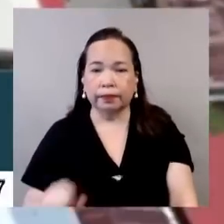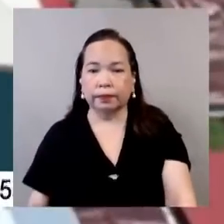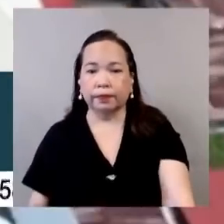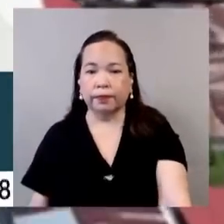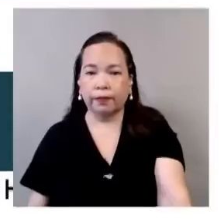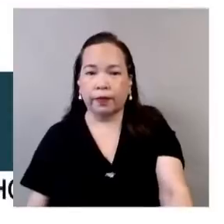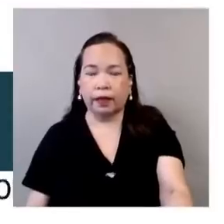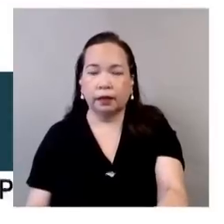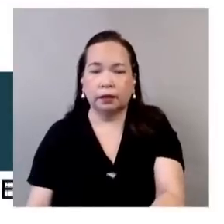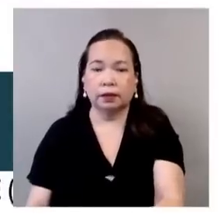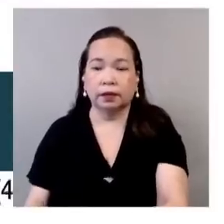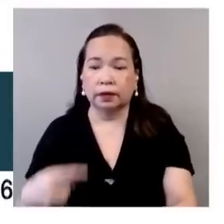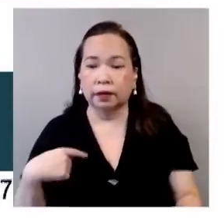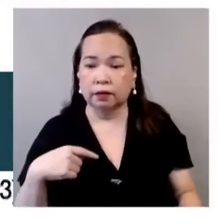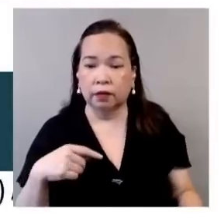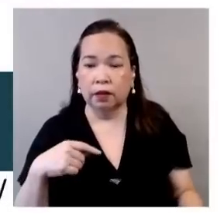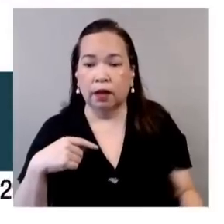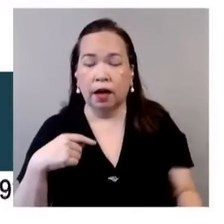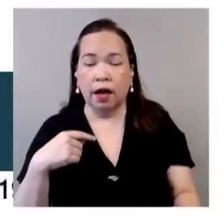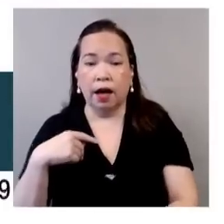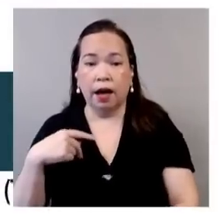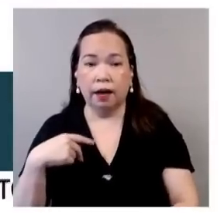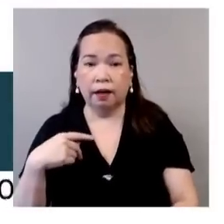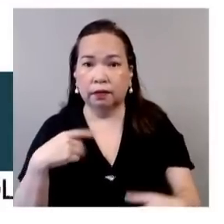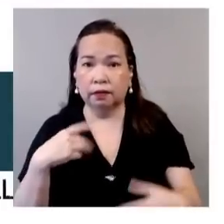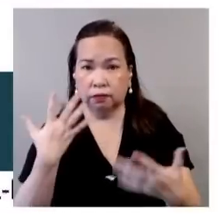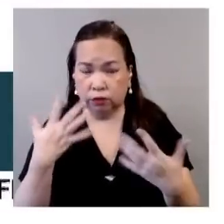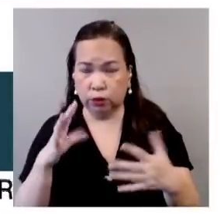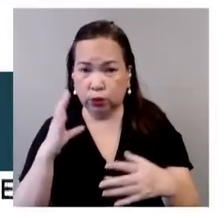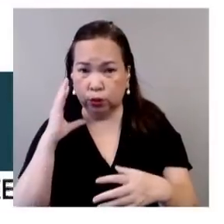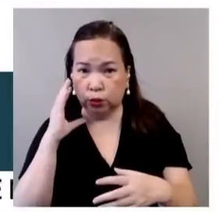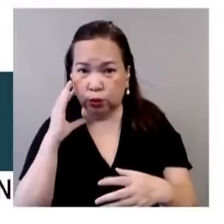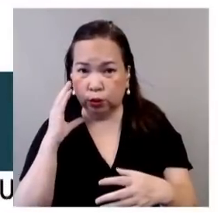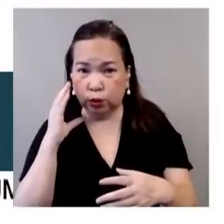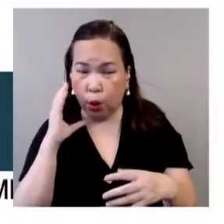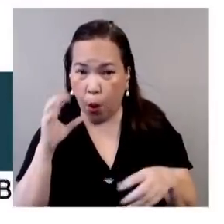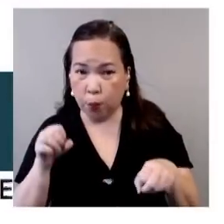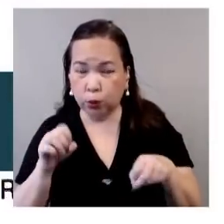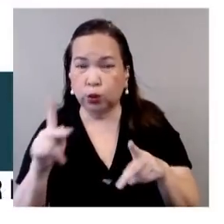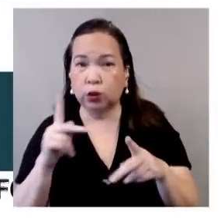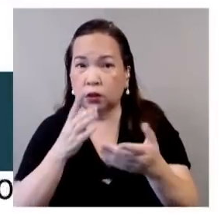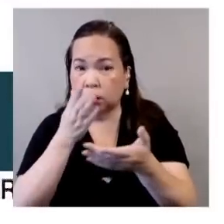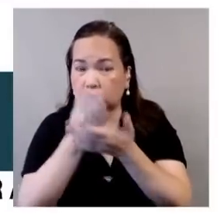Nagkaroon na ho ba kayo ng pagkakataon na bisitahin yung Bulacan Airport at